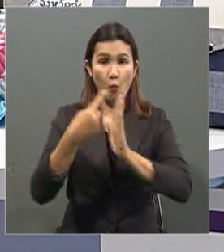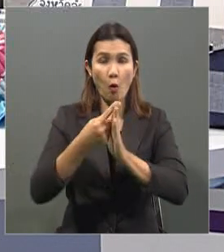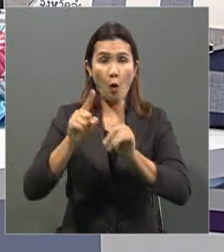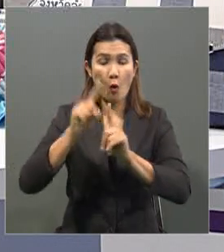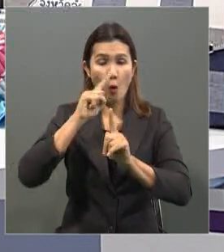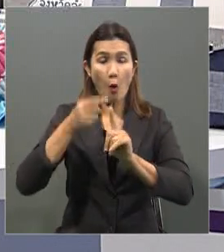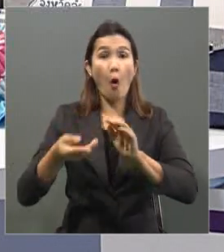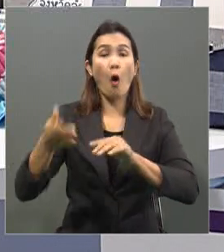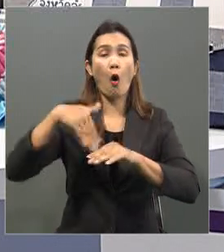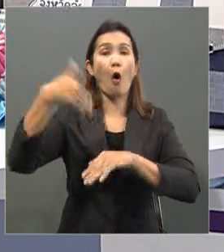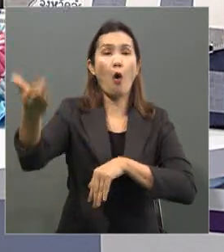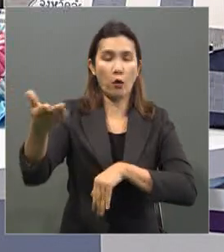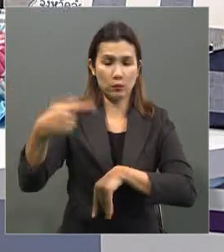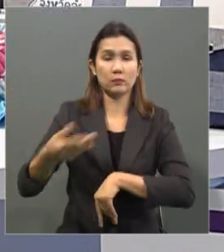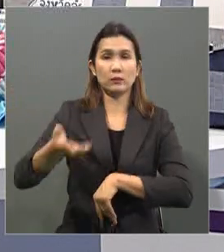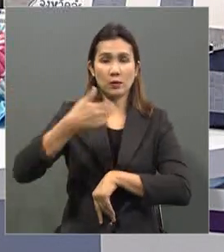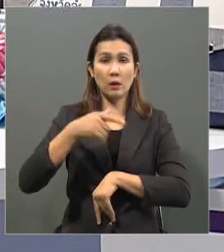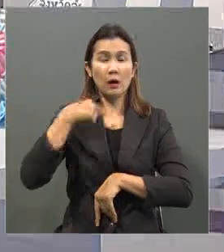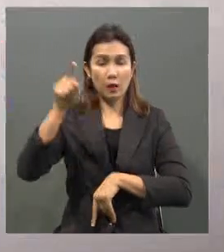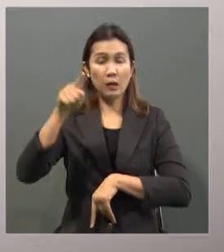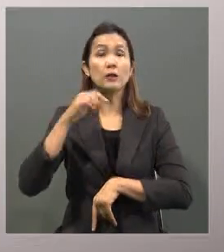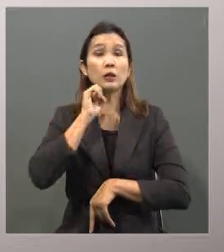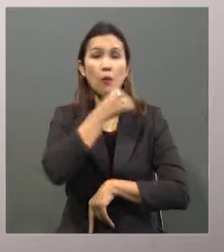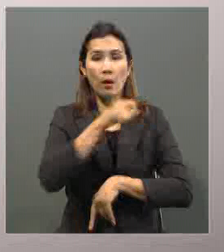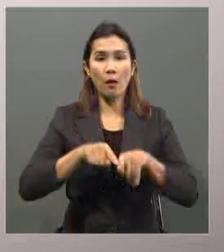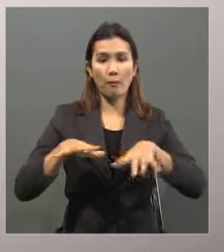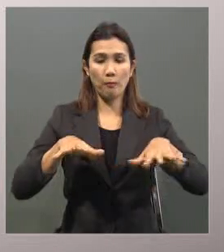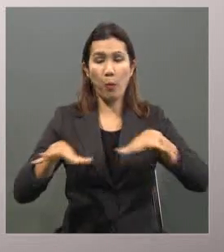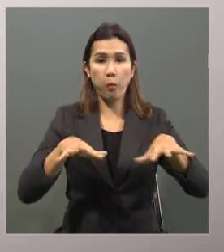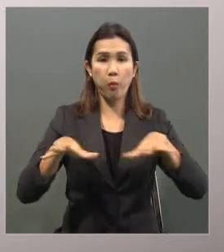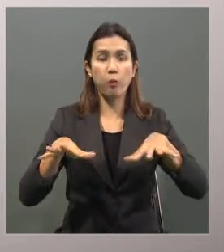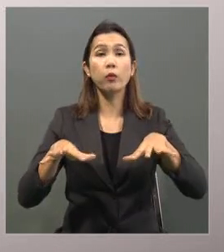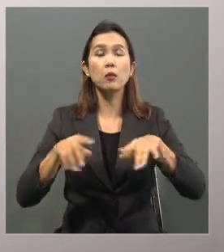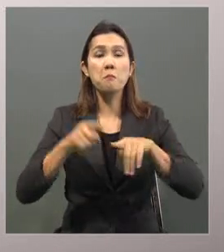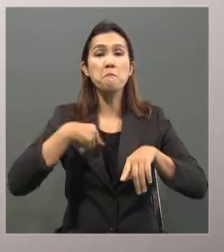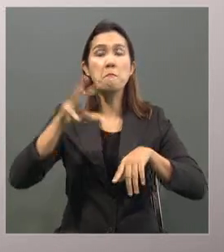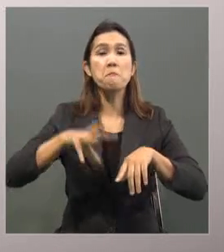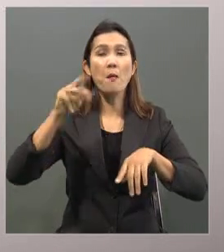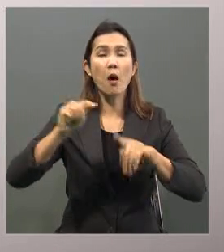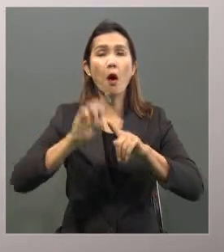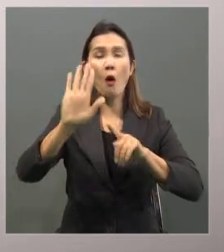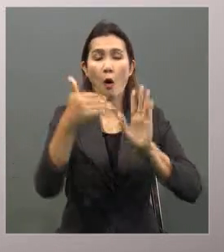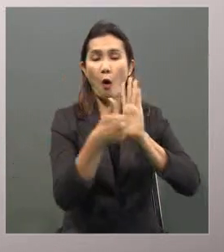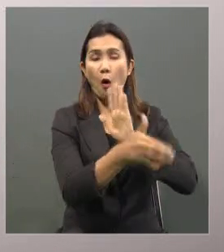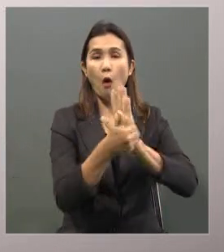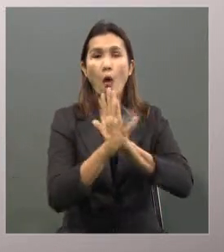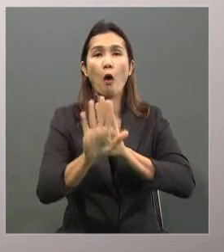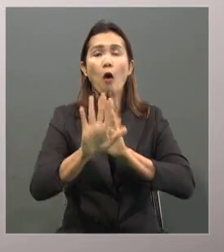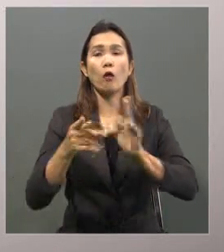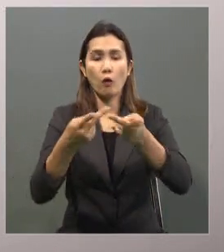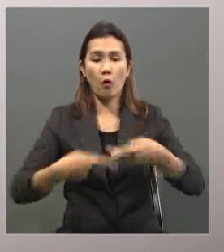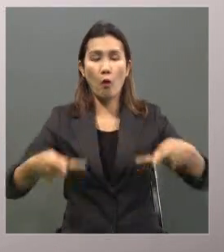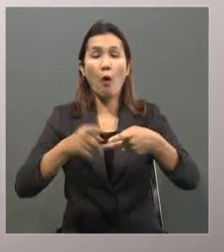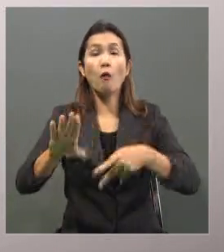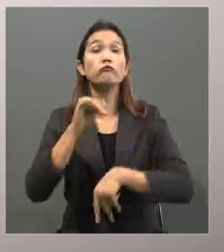ครับที่ไตหวันครับเกิดแผ่นดินไหวขนาด 7.2ขึ้นที่เมืองหัวเหลียญนะครับทางตะวันออกของเกาะไต้หวัน